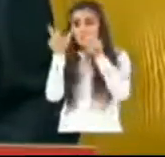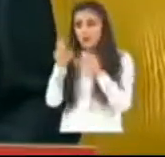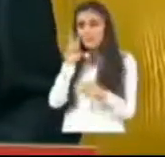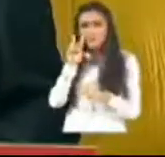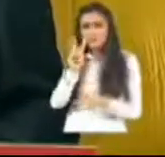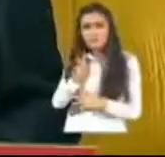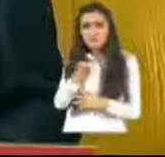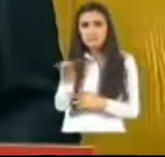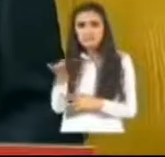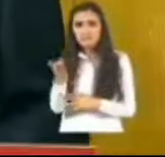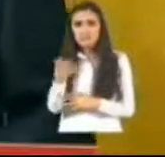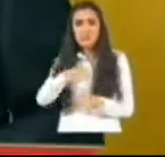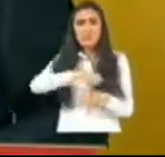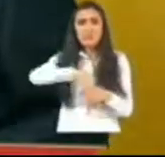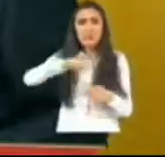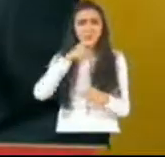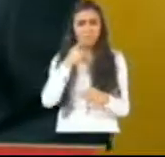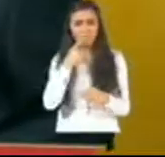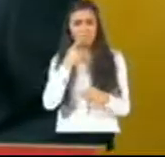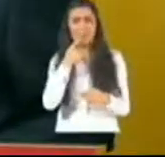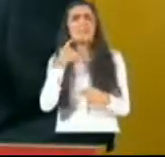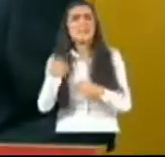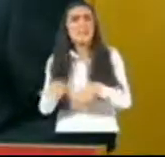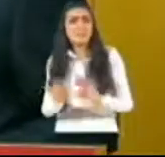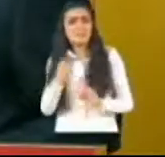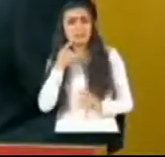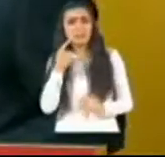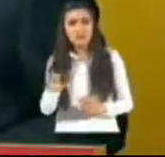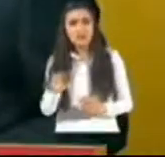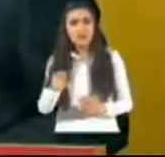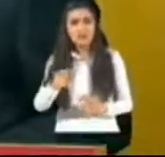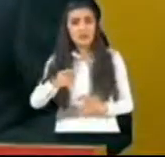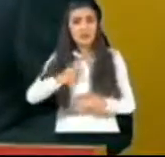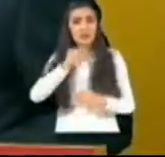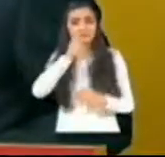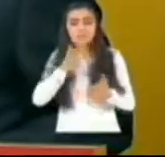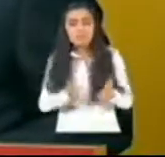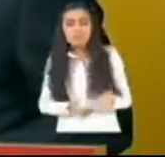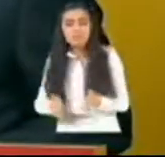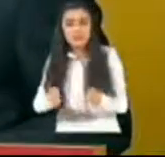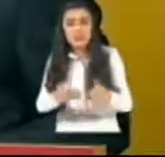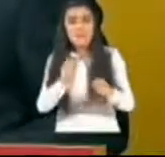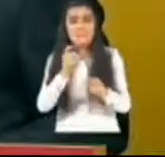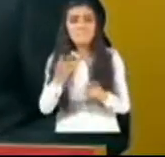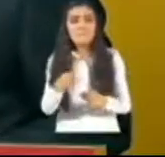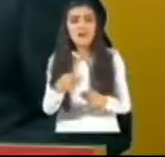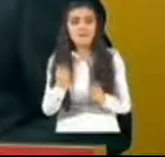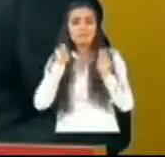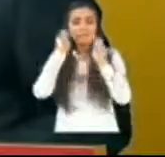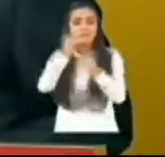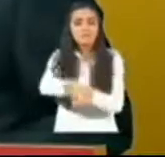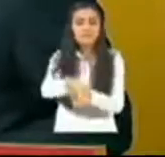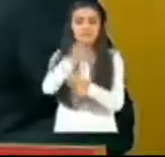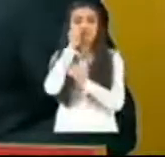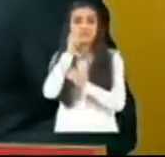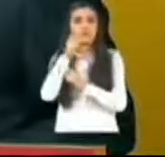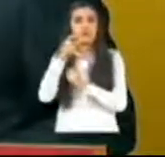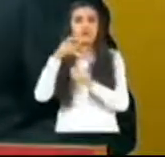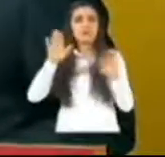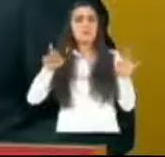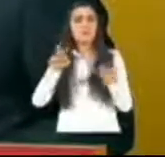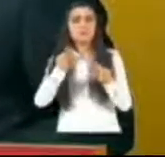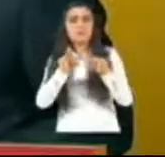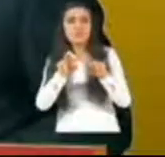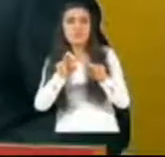baksanız yoğurdum ekşi demezler. Derelerin sığ yerlerinde balık avına çıkan pelikan kuşları